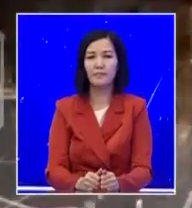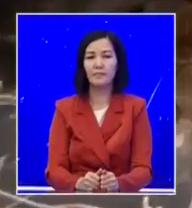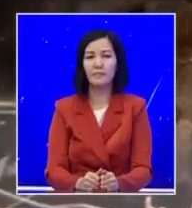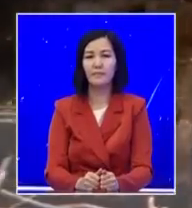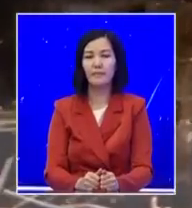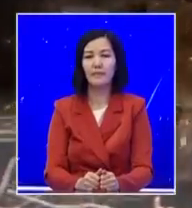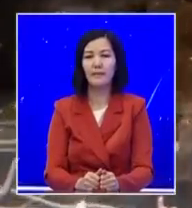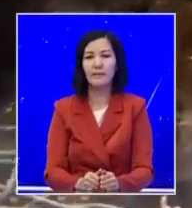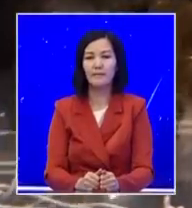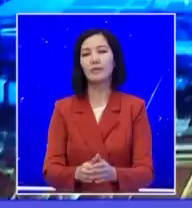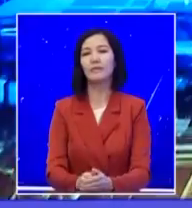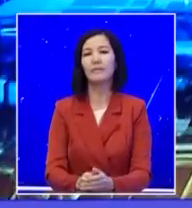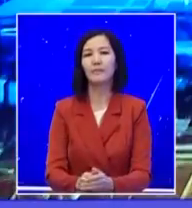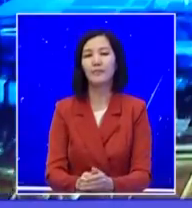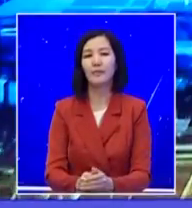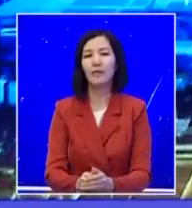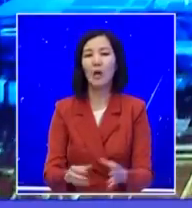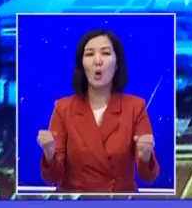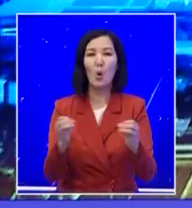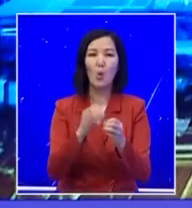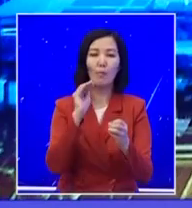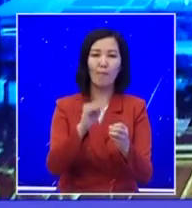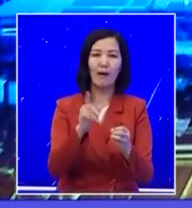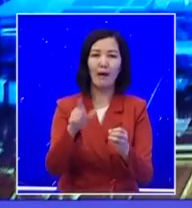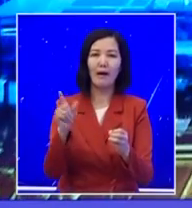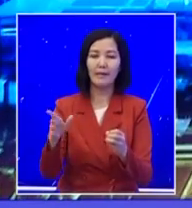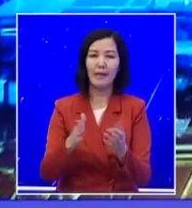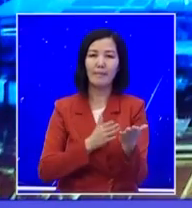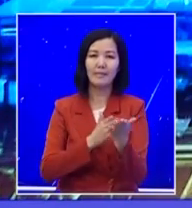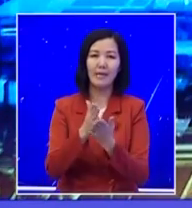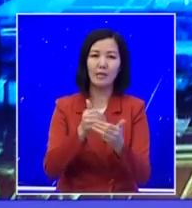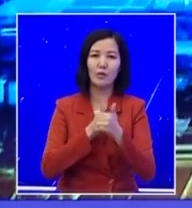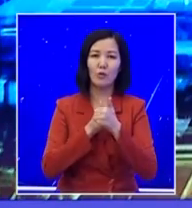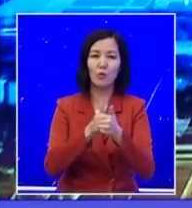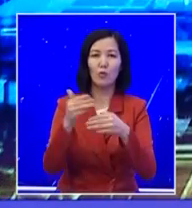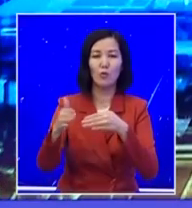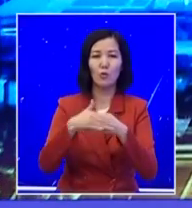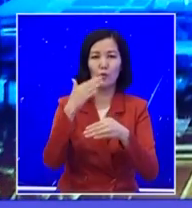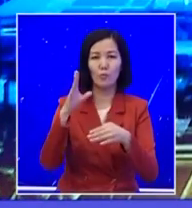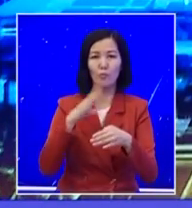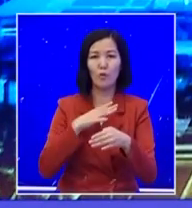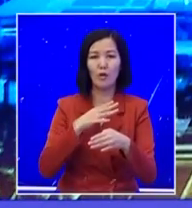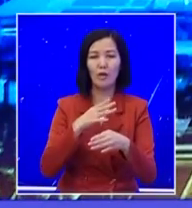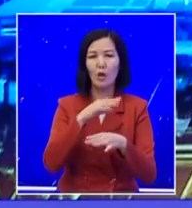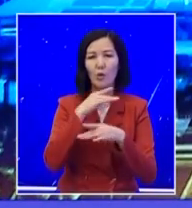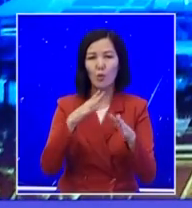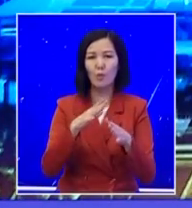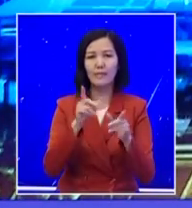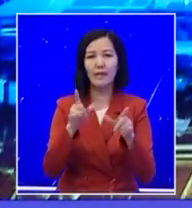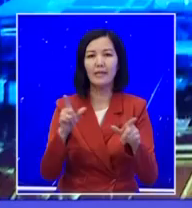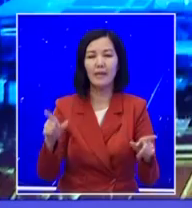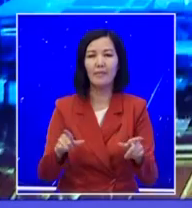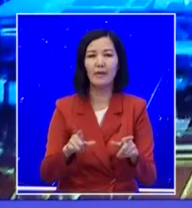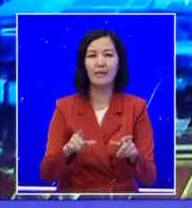арнасы, Талдықорған. 10 000-нан аса жетісулық саяси қуғын сүргін құрбаны болған. Оның тең жартысынан астамы